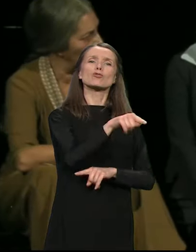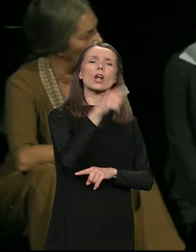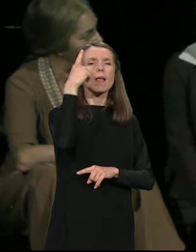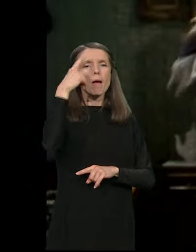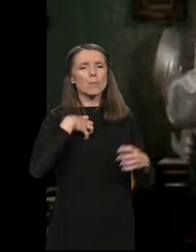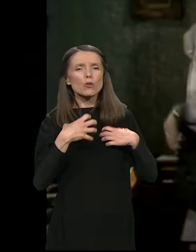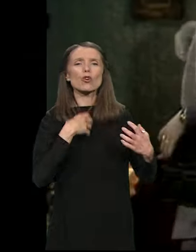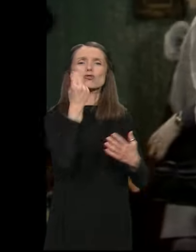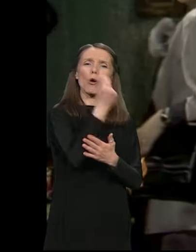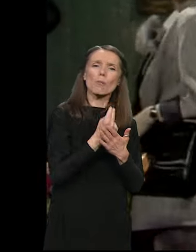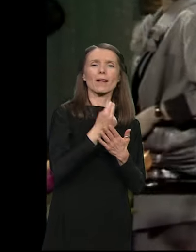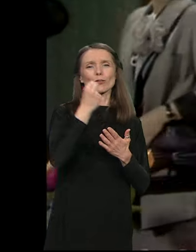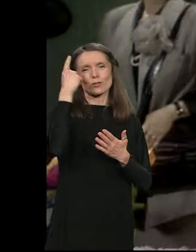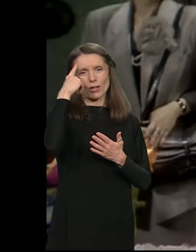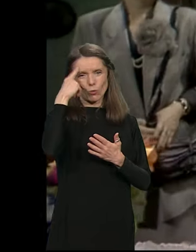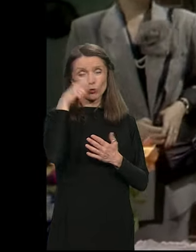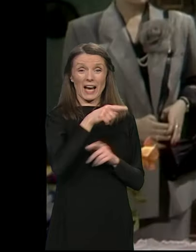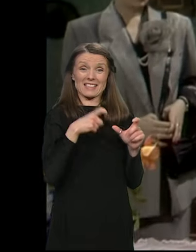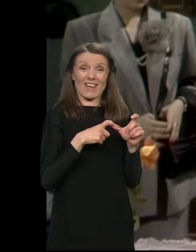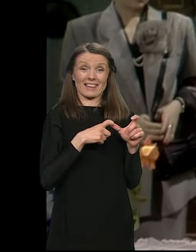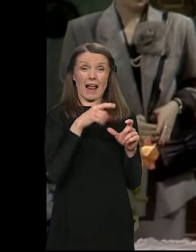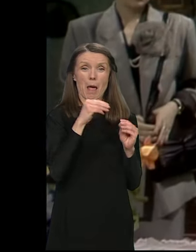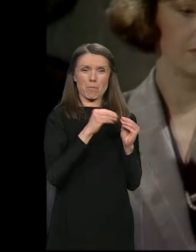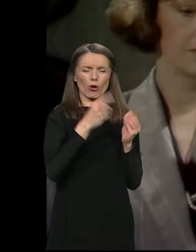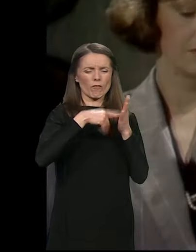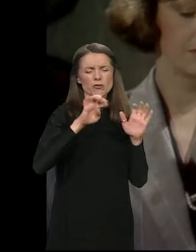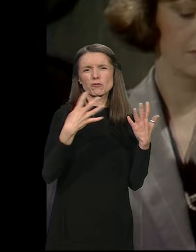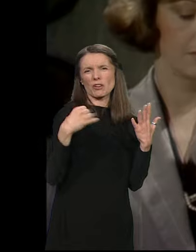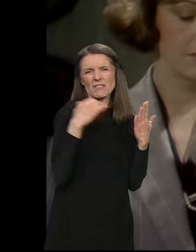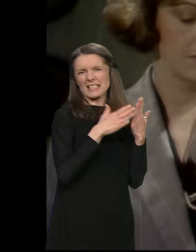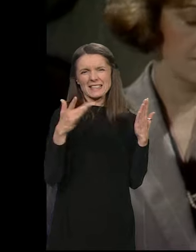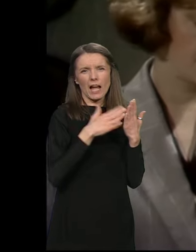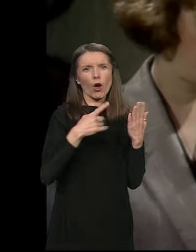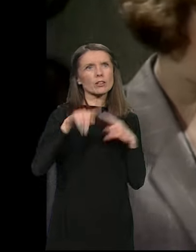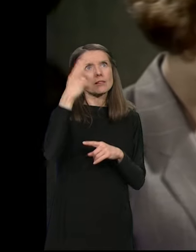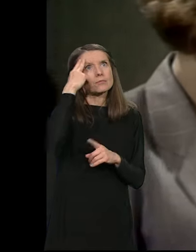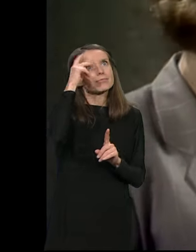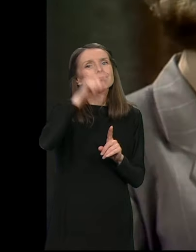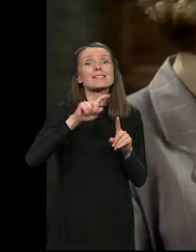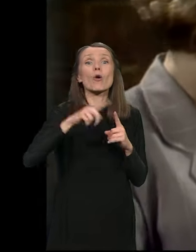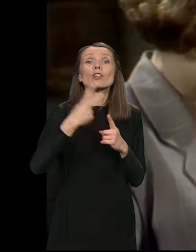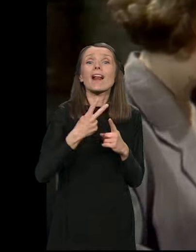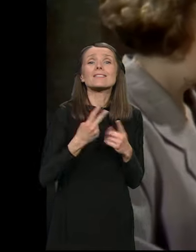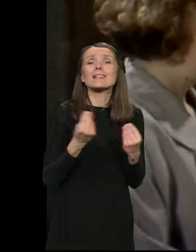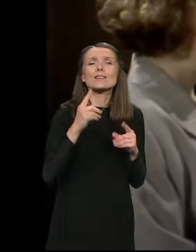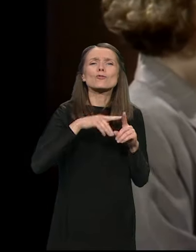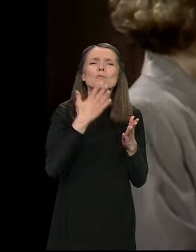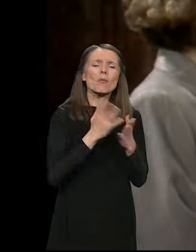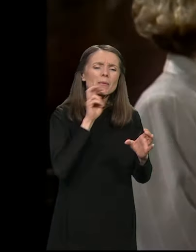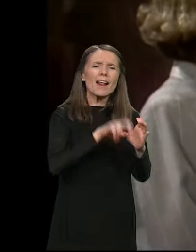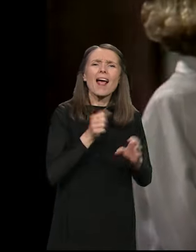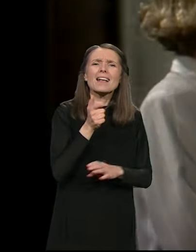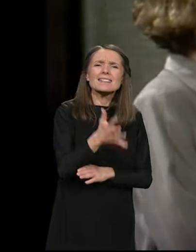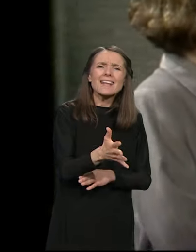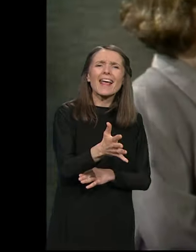kulture. Svetlana Bojković je 90-ih bila najveća domaća televizijska zvezda, zahvaljujući ulogama u popularnim